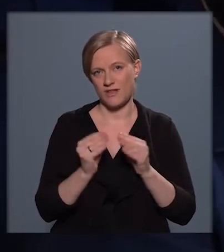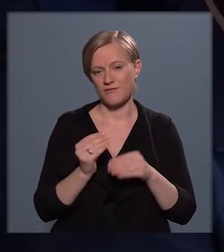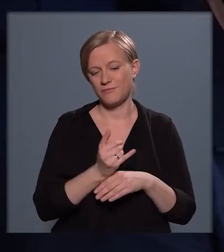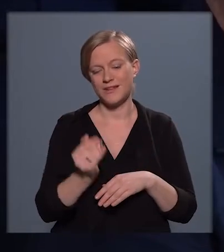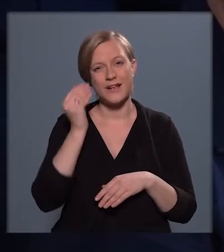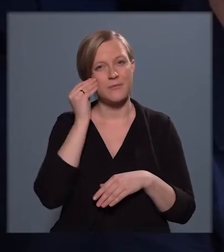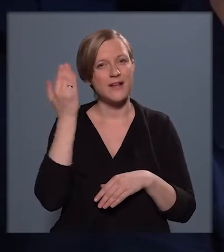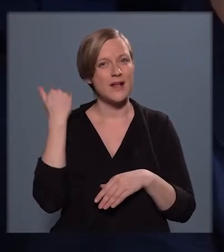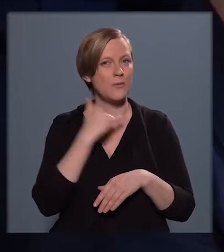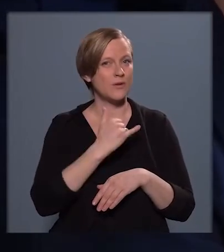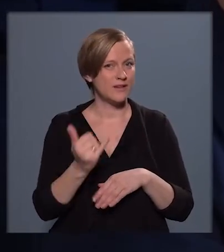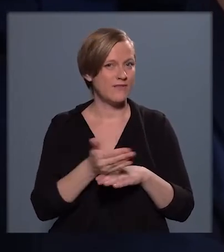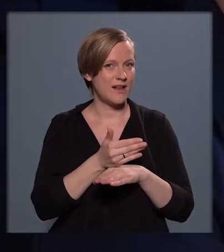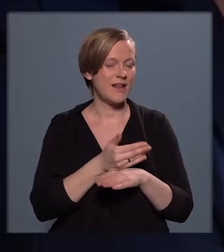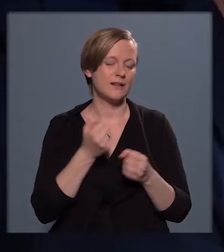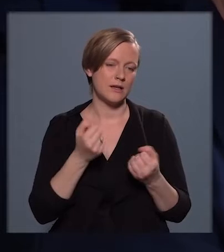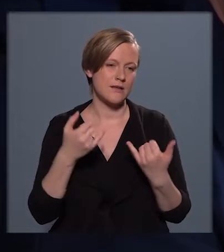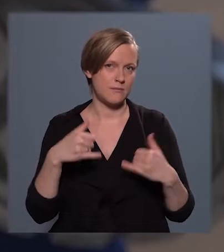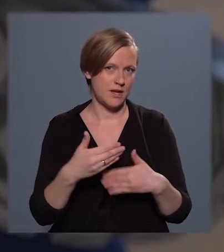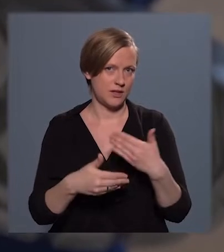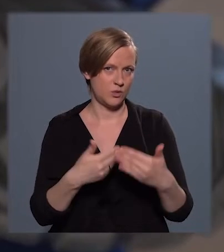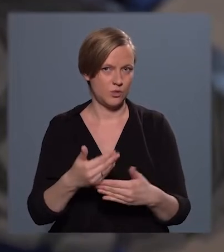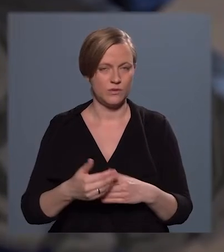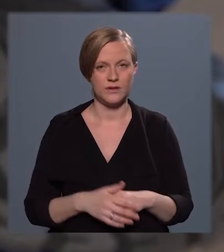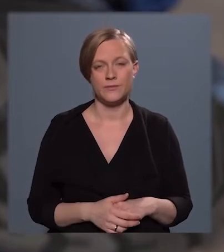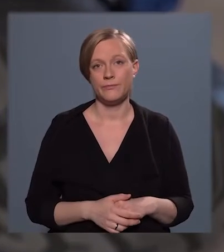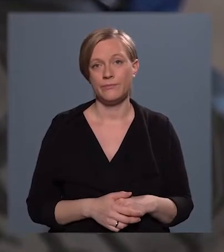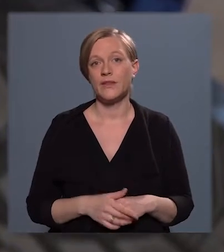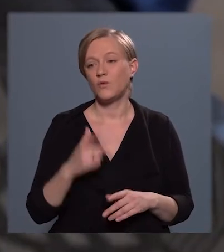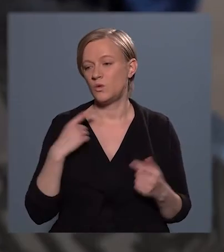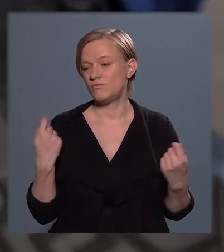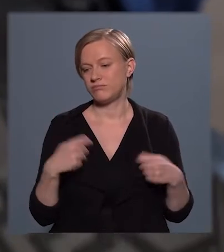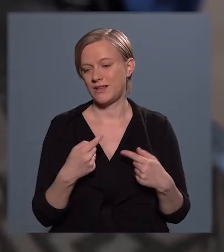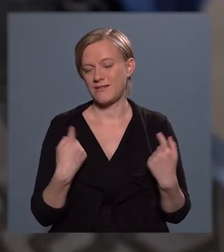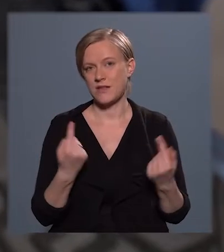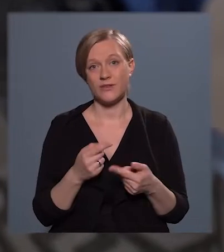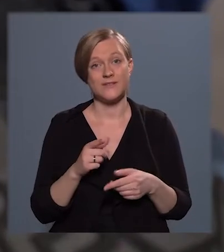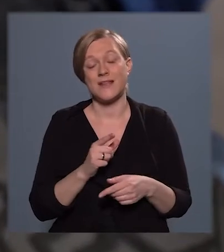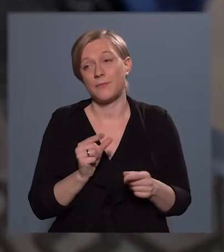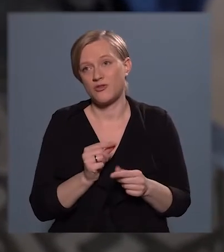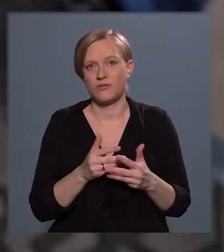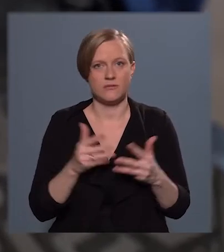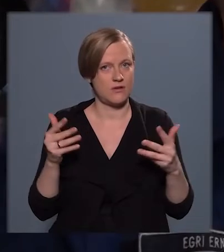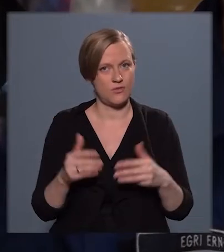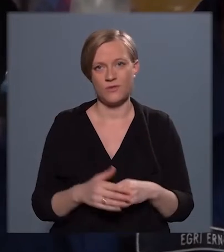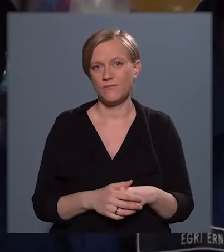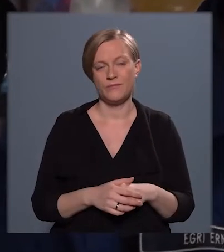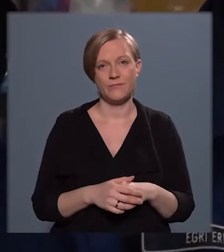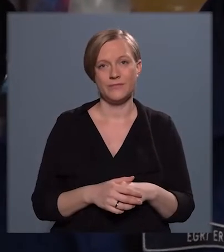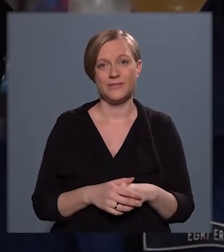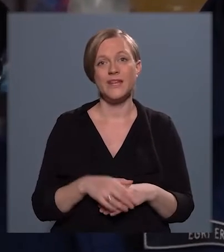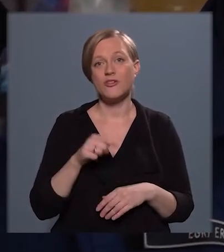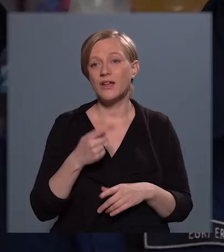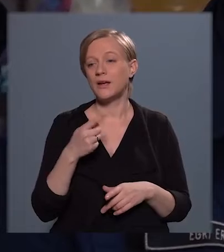hogy az elmúlt esztendő eleje kicsit nehezen indult be. Be voltunk zárkózva, nem kicsit, hanem nagyon, és